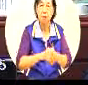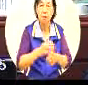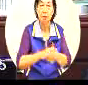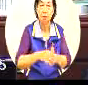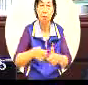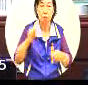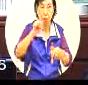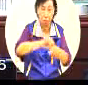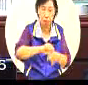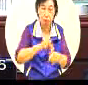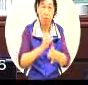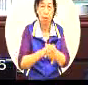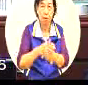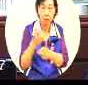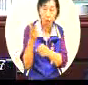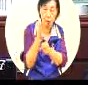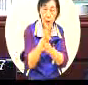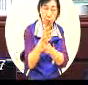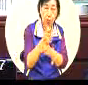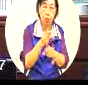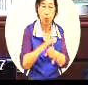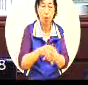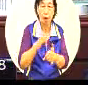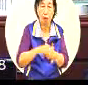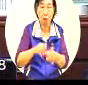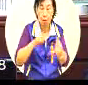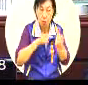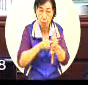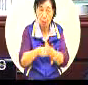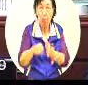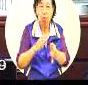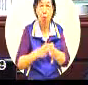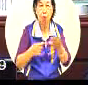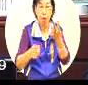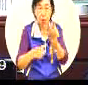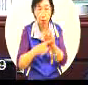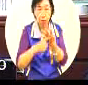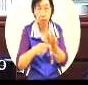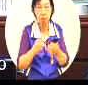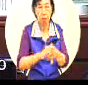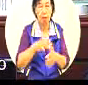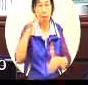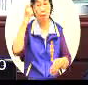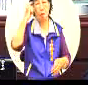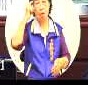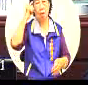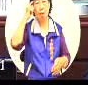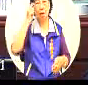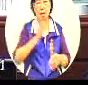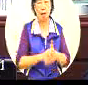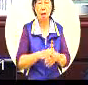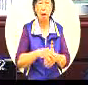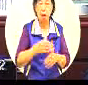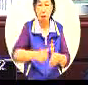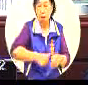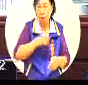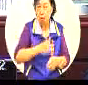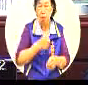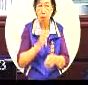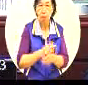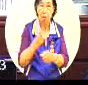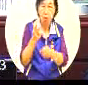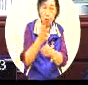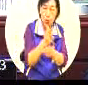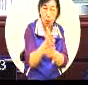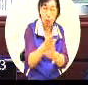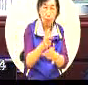器，就是说他们应该要用专业去思考到底是监视器是什么所在要设